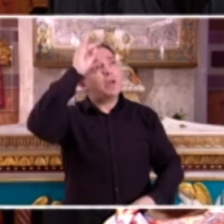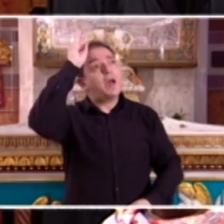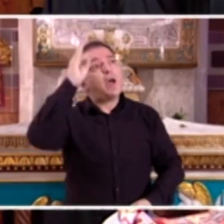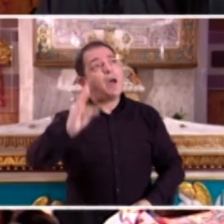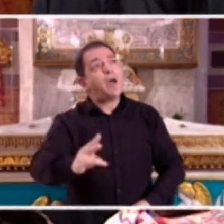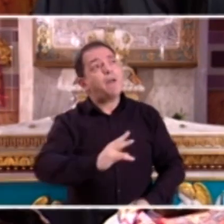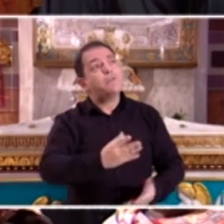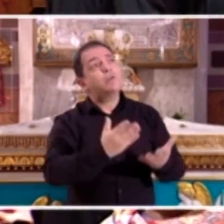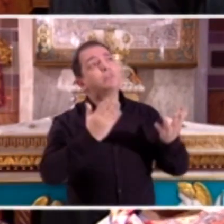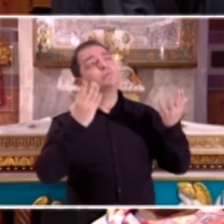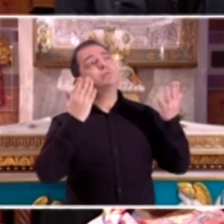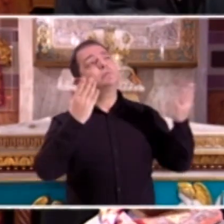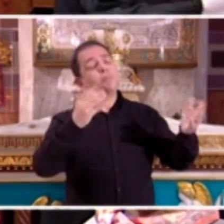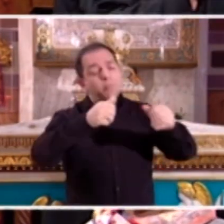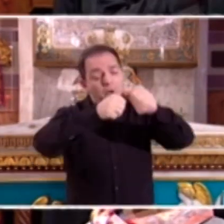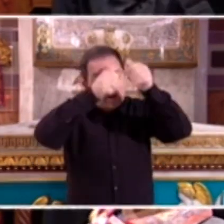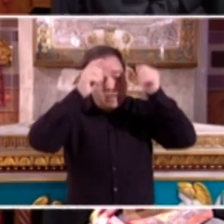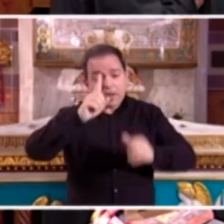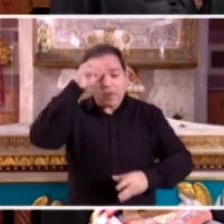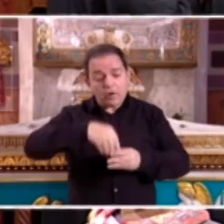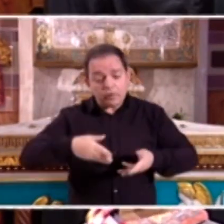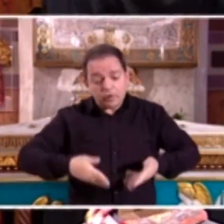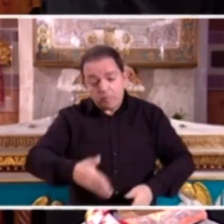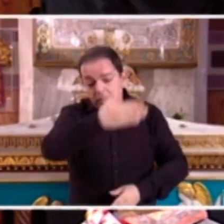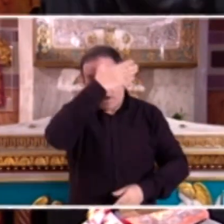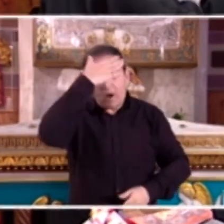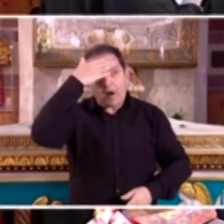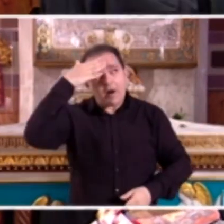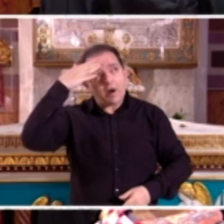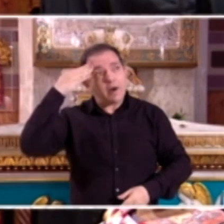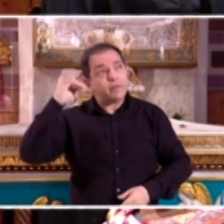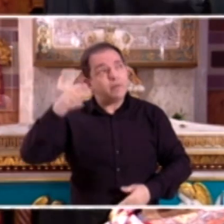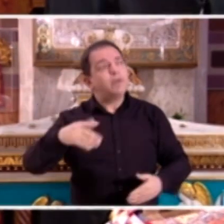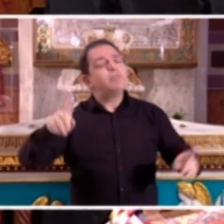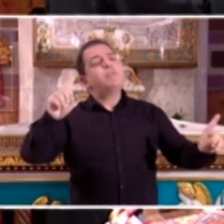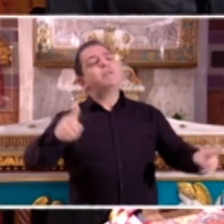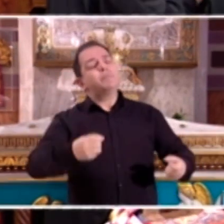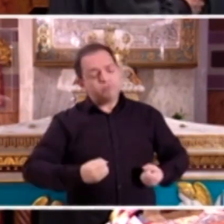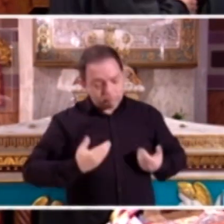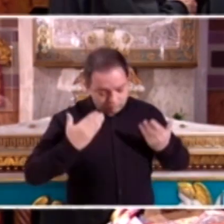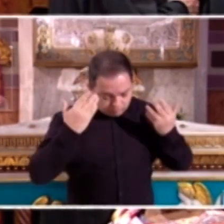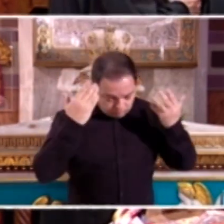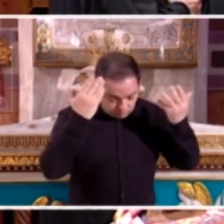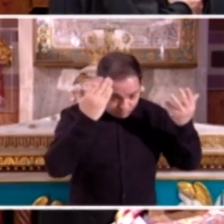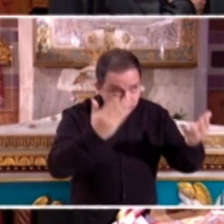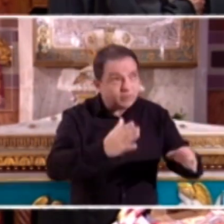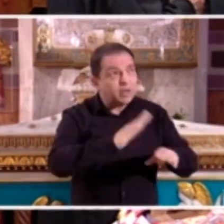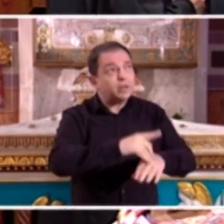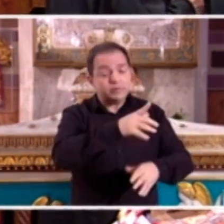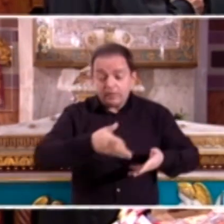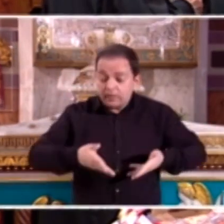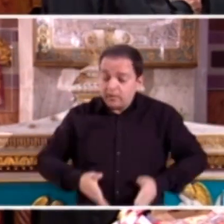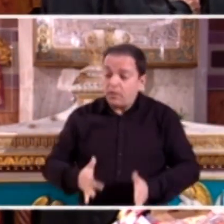υπερευλογημένη, υπάρχεις Θεότο και Παρθένε υπνούμεσε, δια γάντου